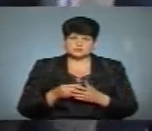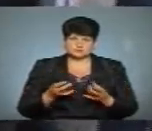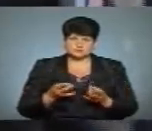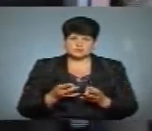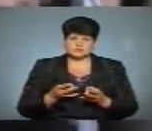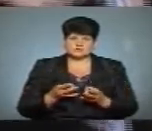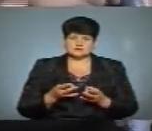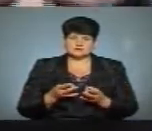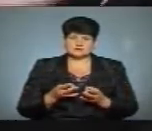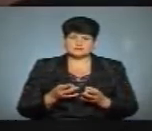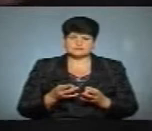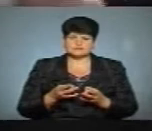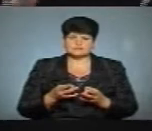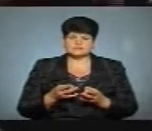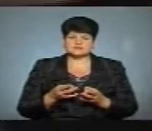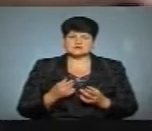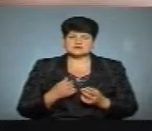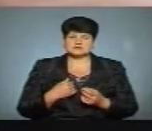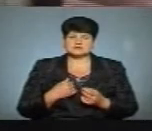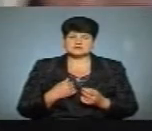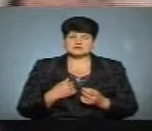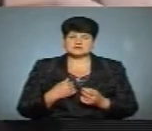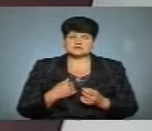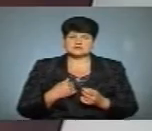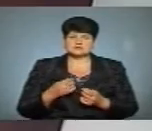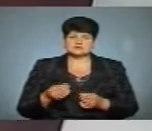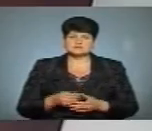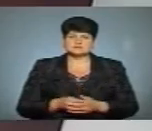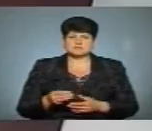Для голуби, пташків, для, так? Так, я купую пташки.